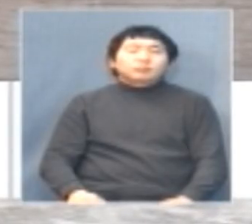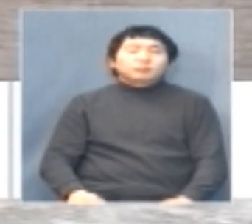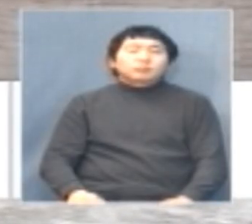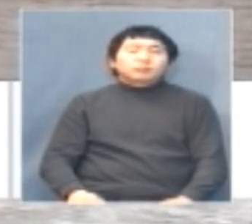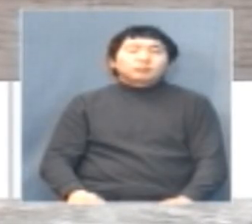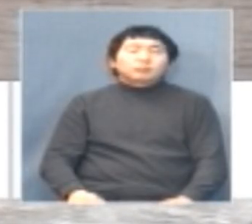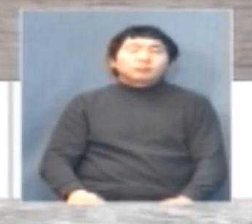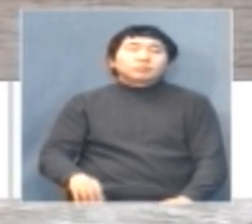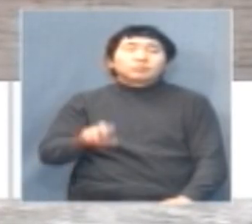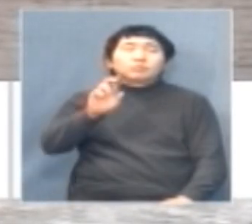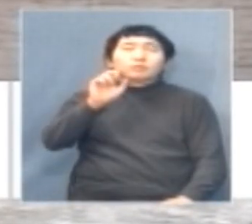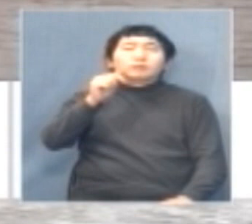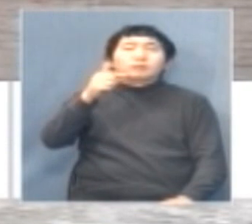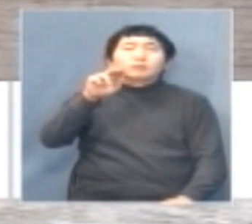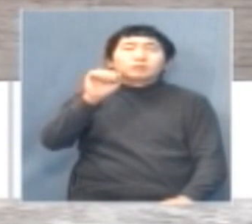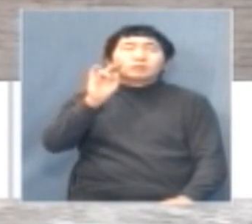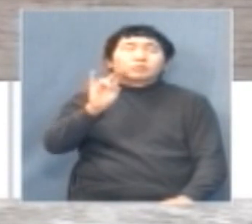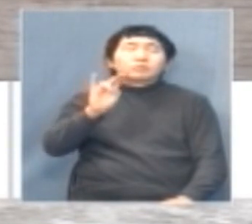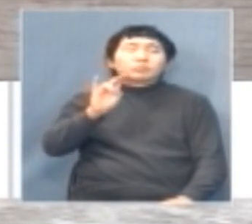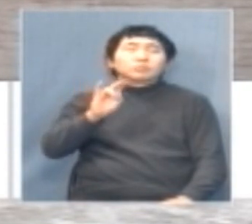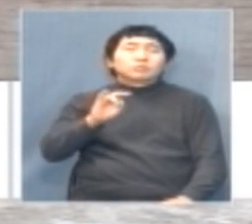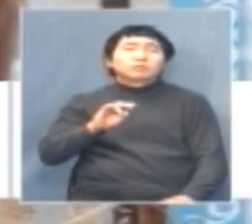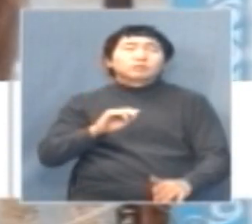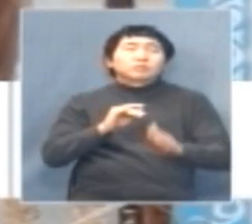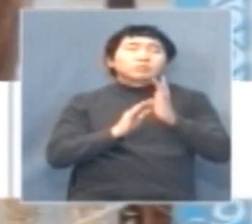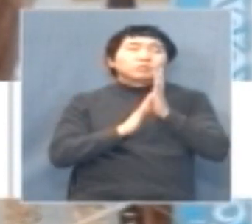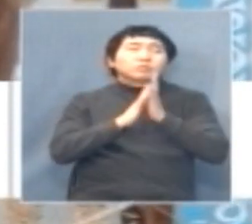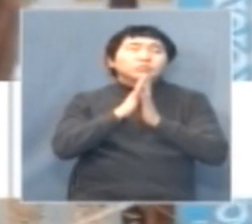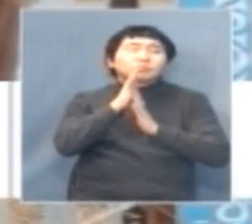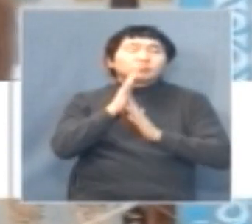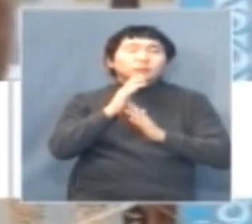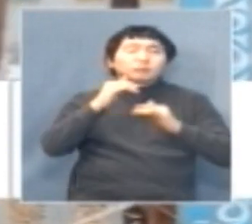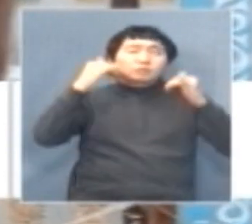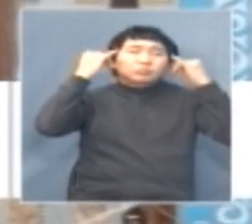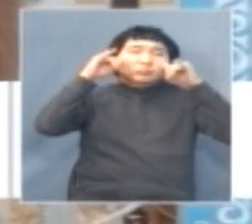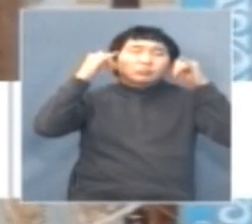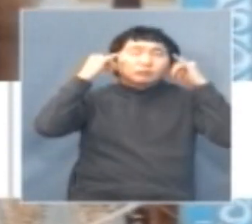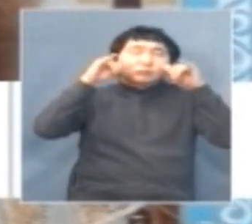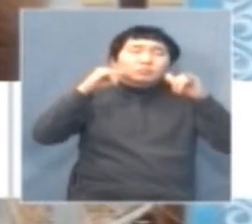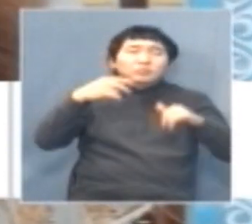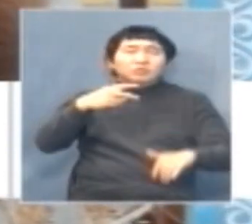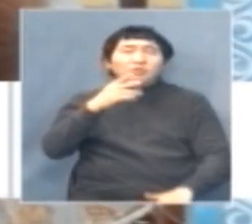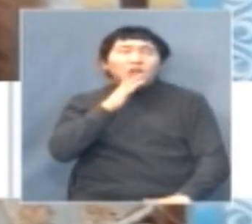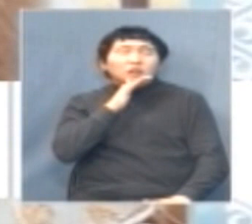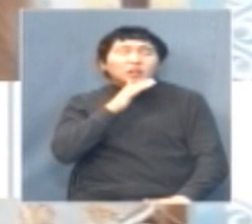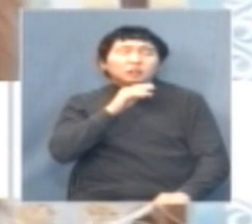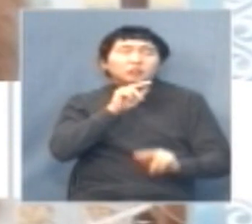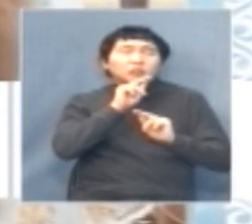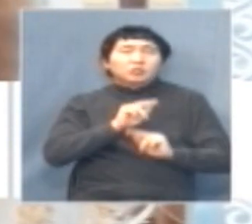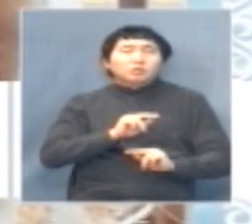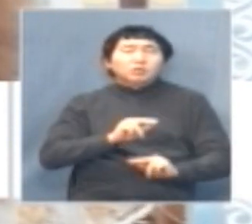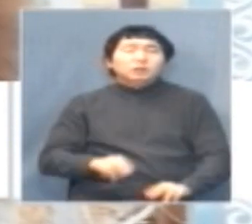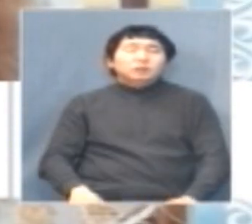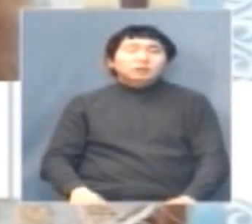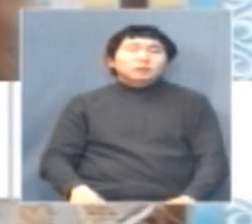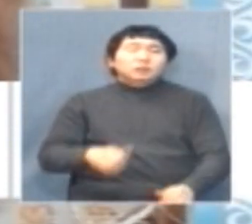Богдан Сагынаев занимается разведением крупного рогатого скота уже 25 лет. Со слов фермера, животноводство в районе процветает. К примеру,